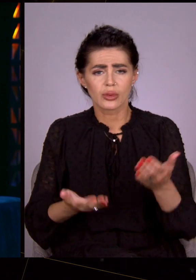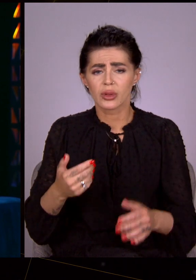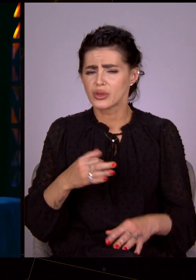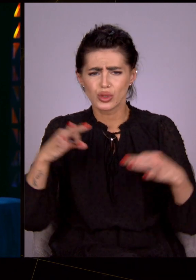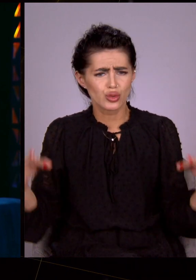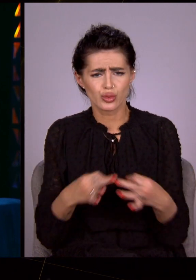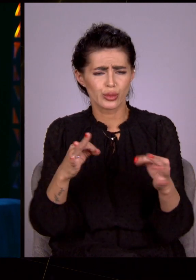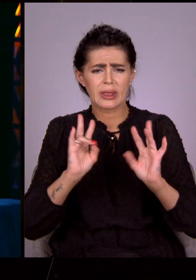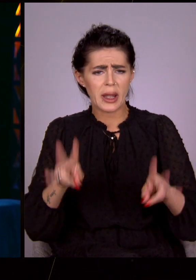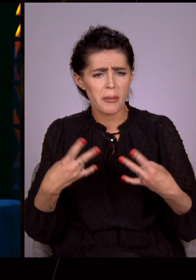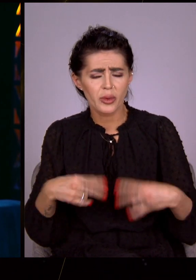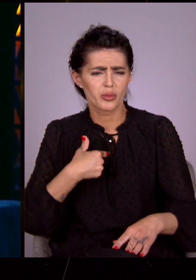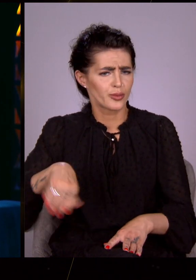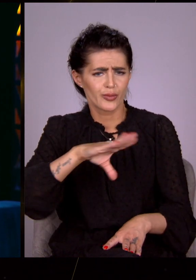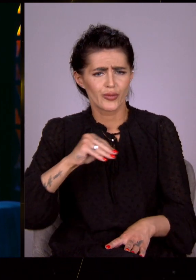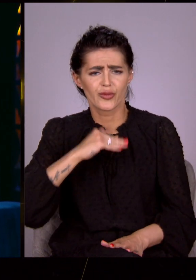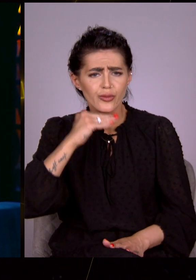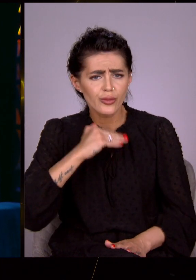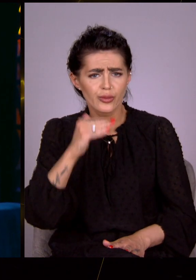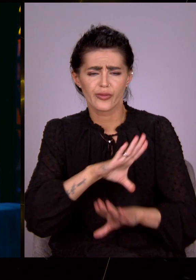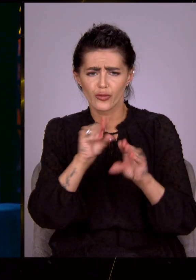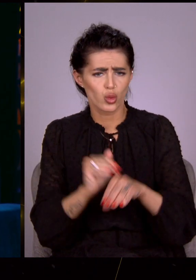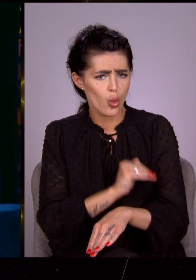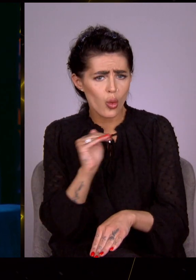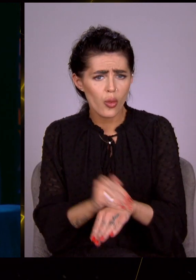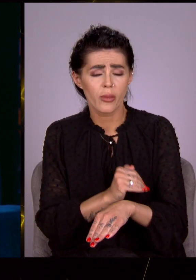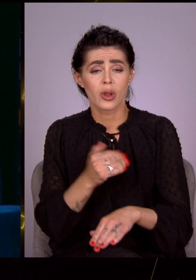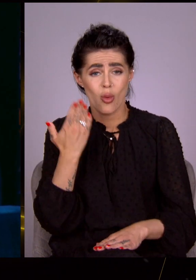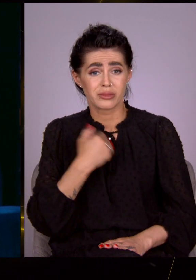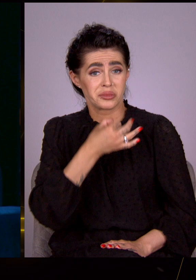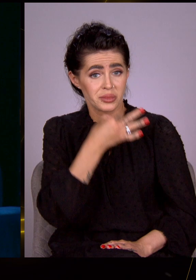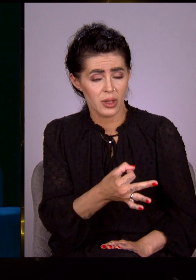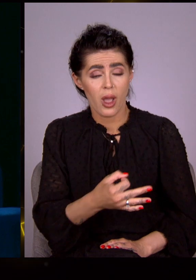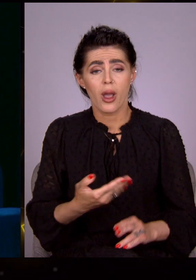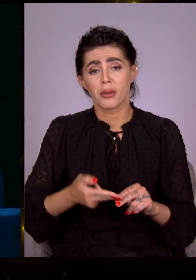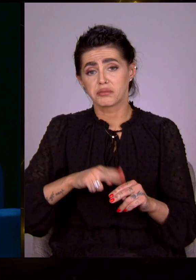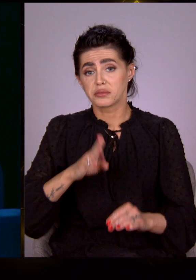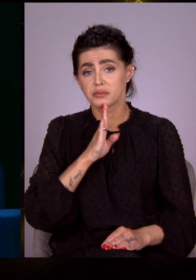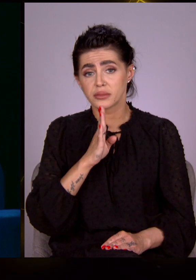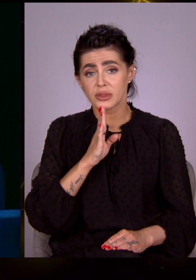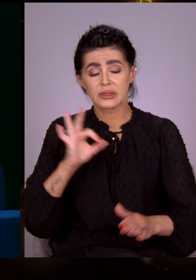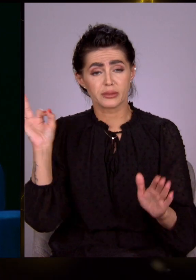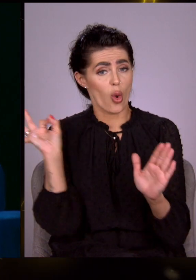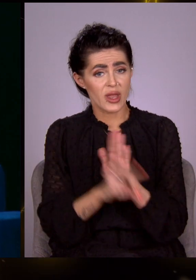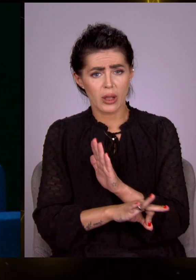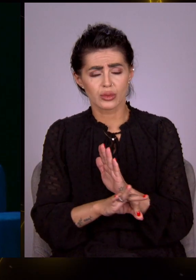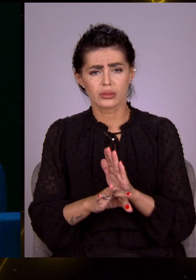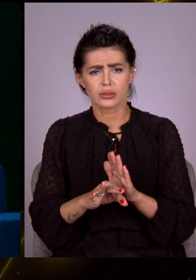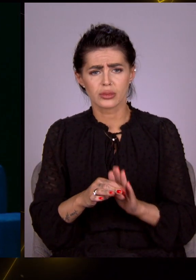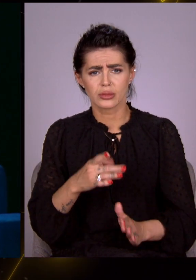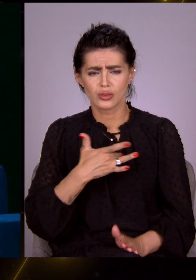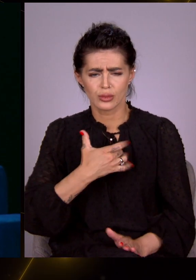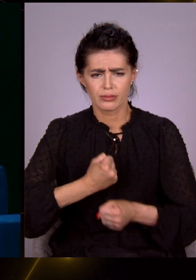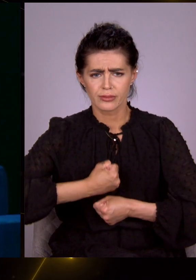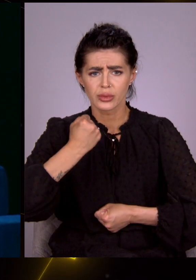всього вистачає, все добре. Ну, після того, як я це сказав, вона одразу ж пригрозила тим, що